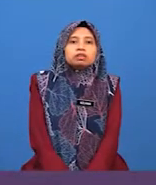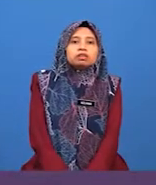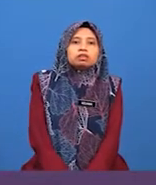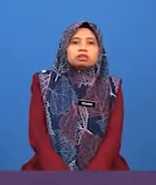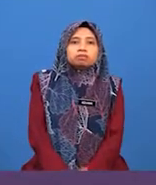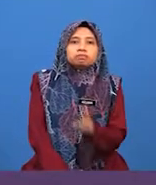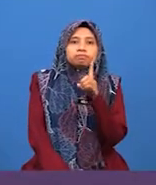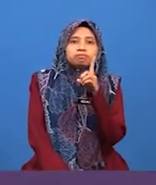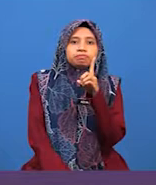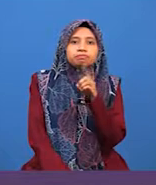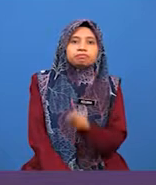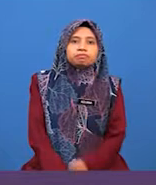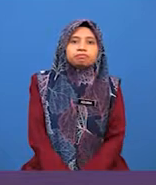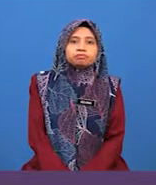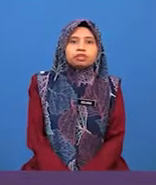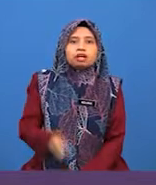Ayat pertama.